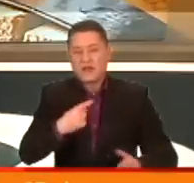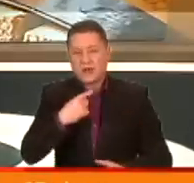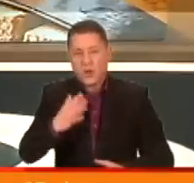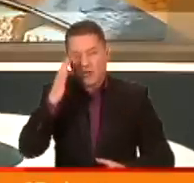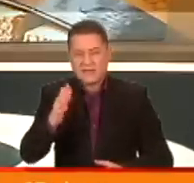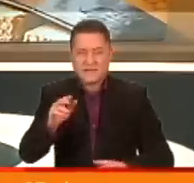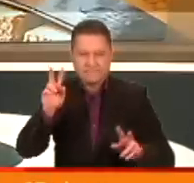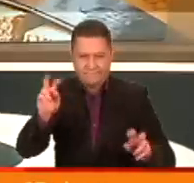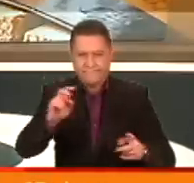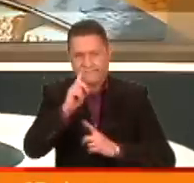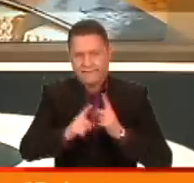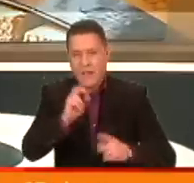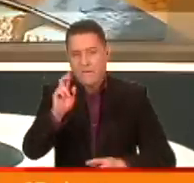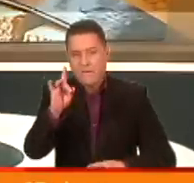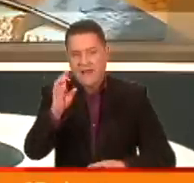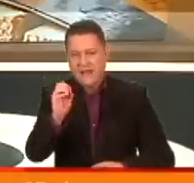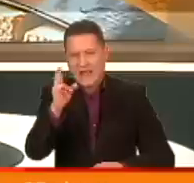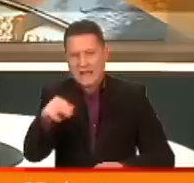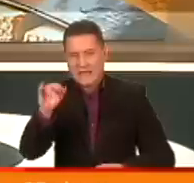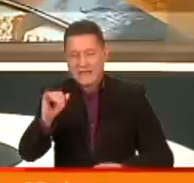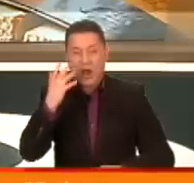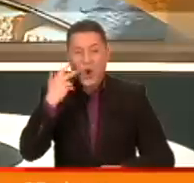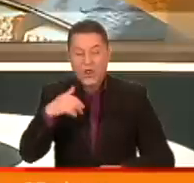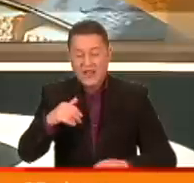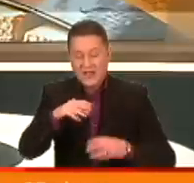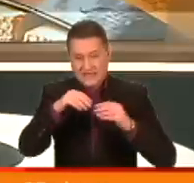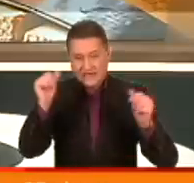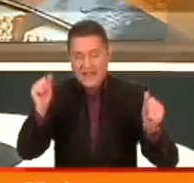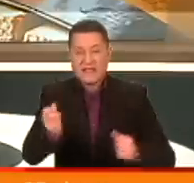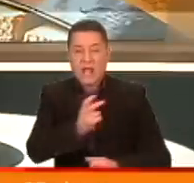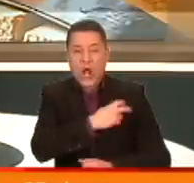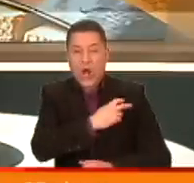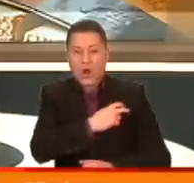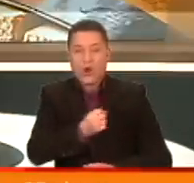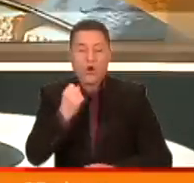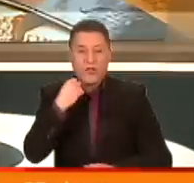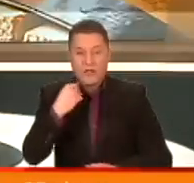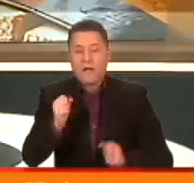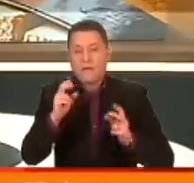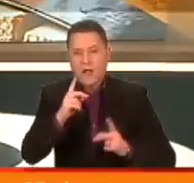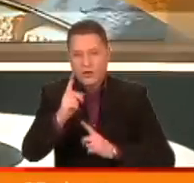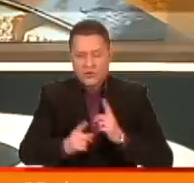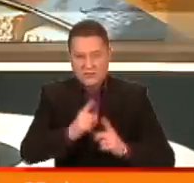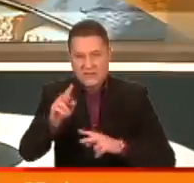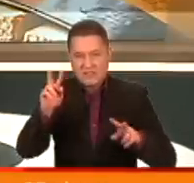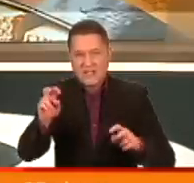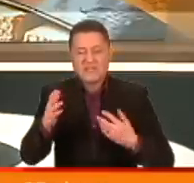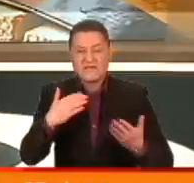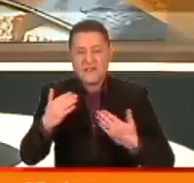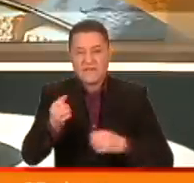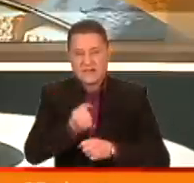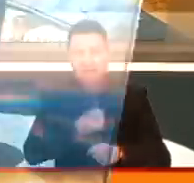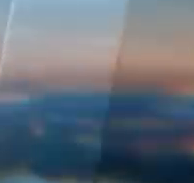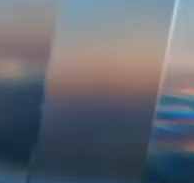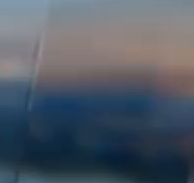за бренді. Тож, коли з прилавків зникне коньяк і як до зміни назви ставляться виробники? Сергій Єременко далі.